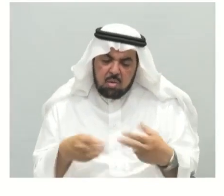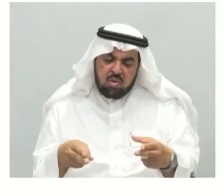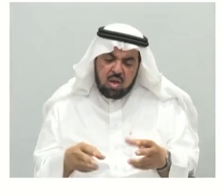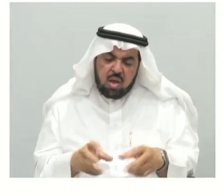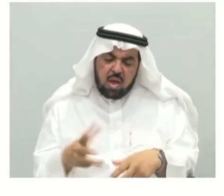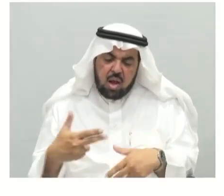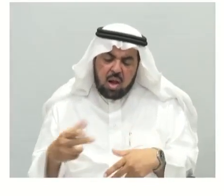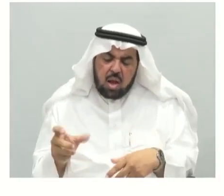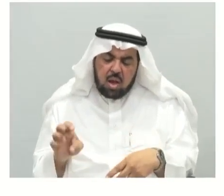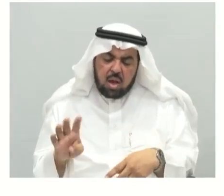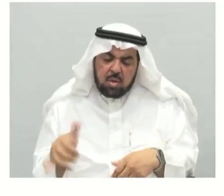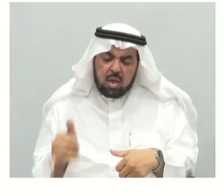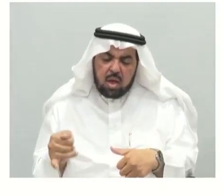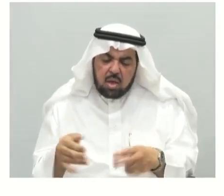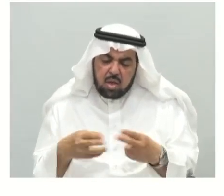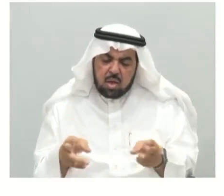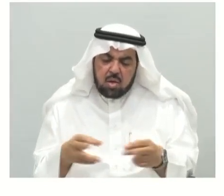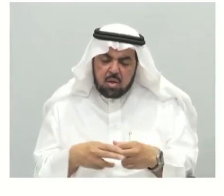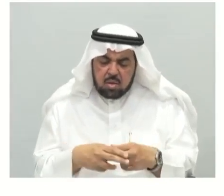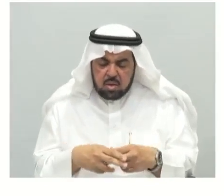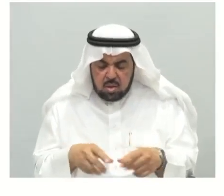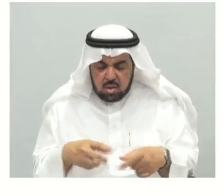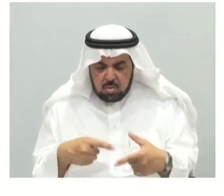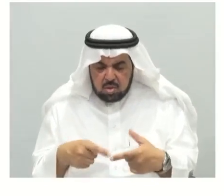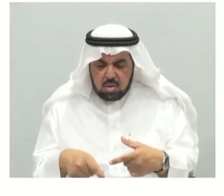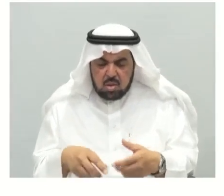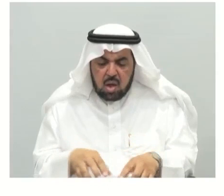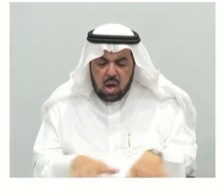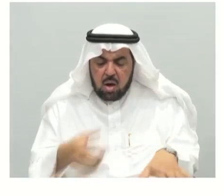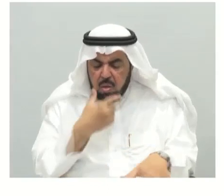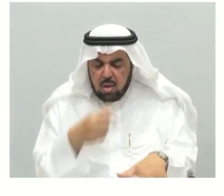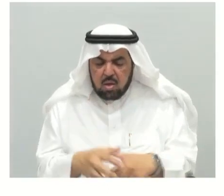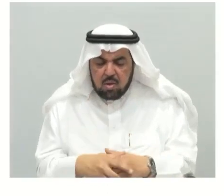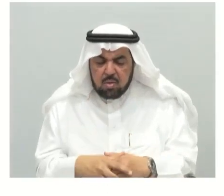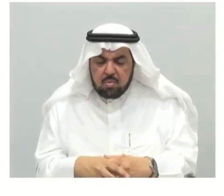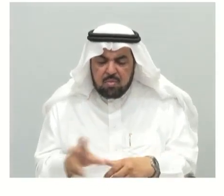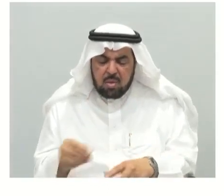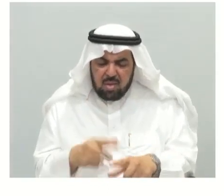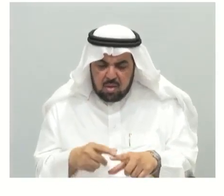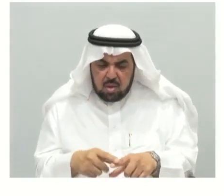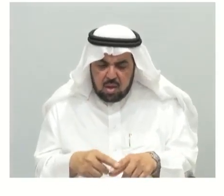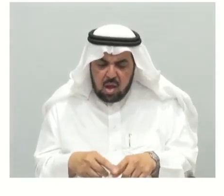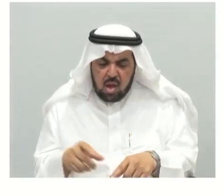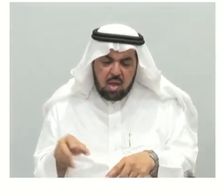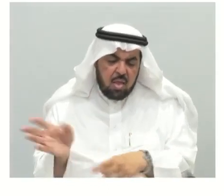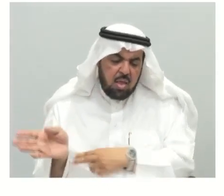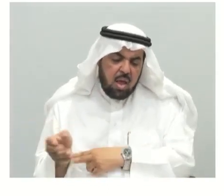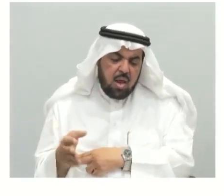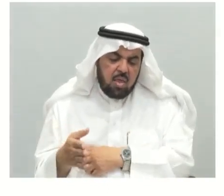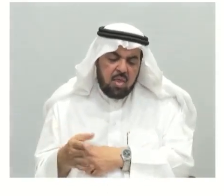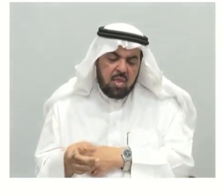لها زوائد للمشي فقط على الارض وبعض القشريات لهذيل